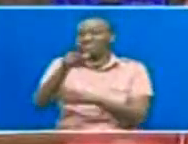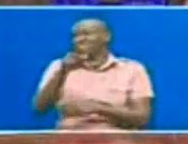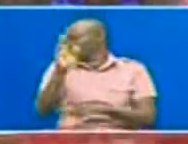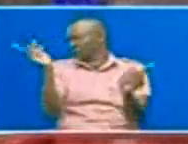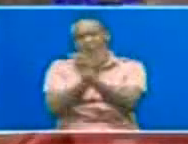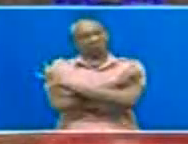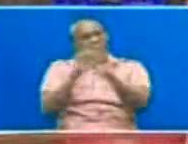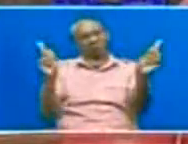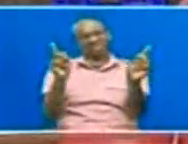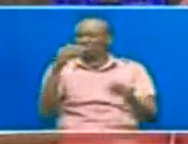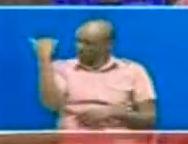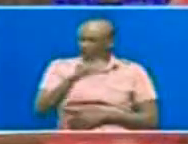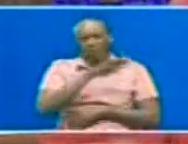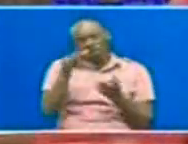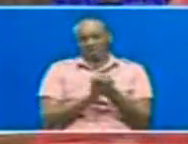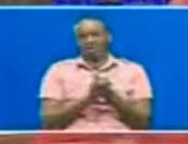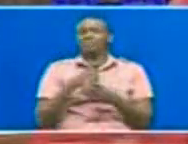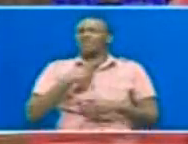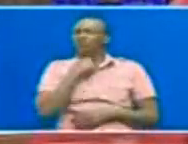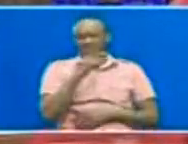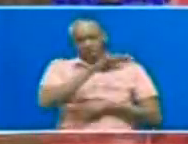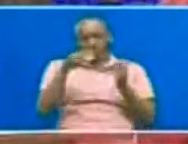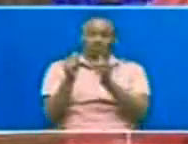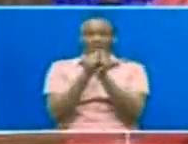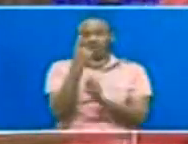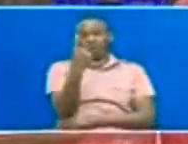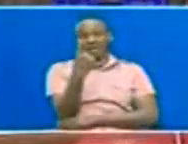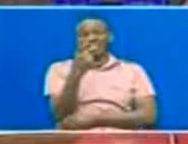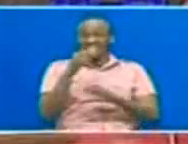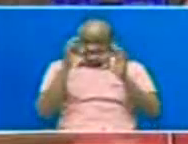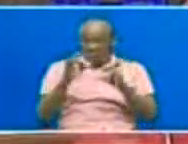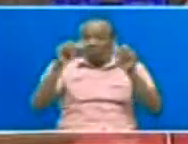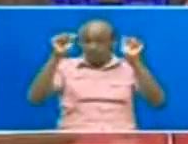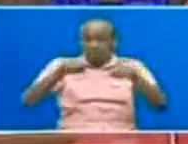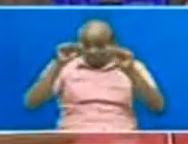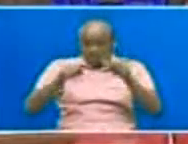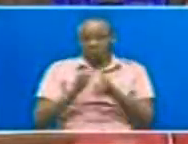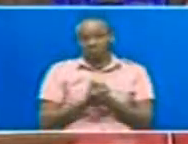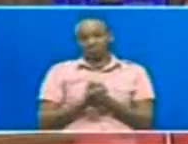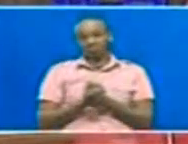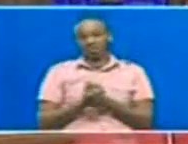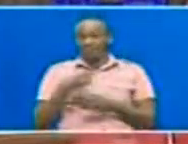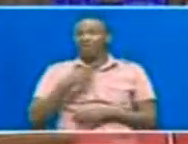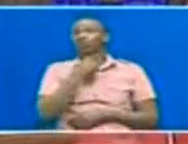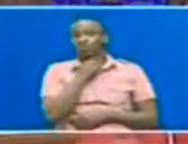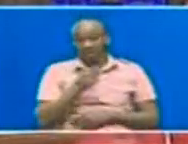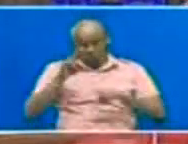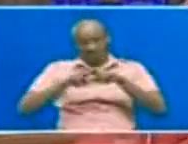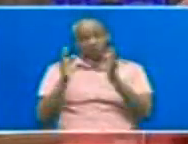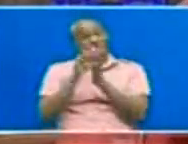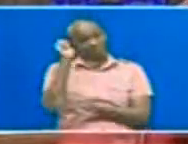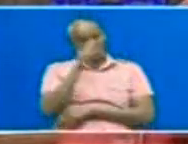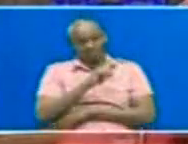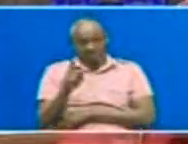out. Tunataka kuwa kitu kimoja na mimi ningeomba ikiwezekana, kama iwezekana, no problem. Ningependa kukaa na